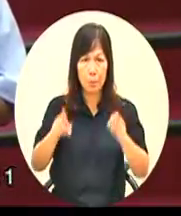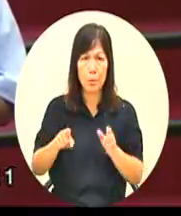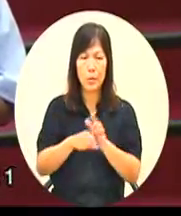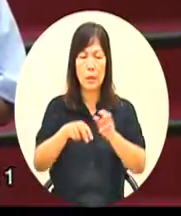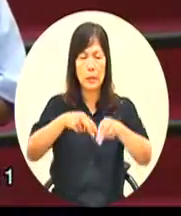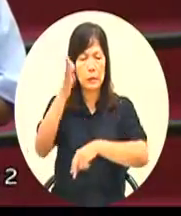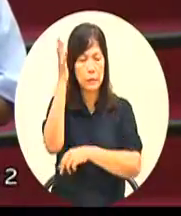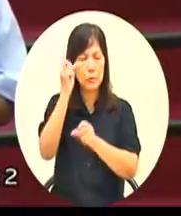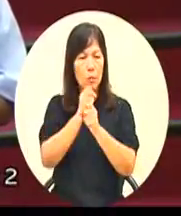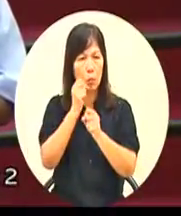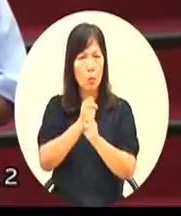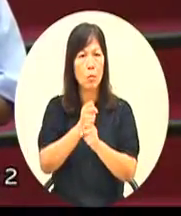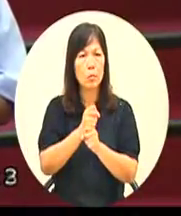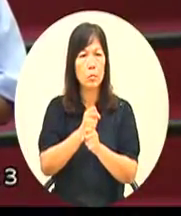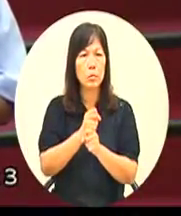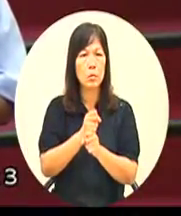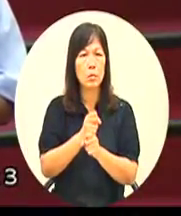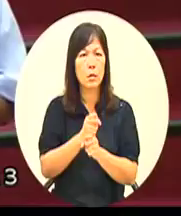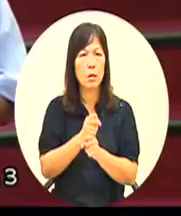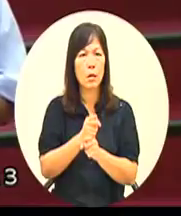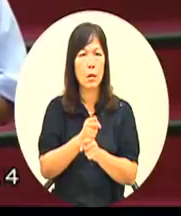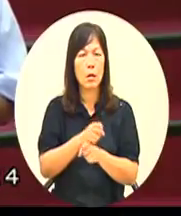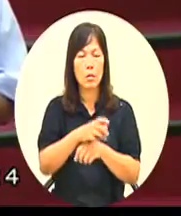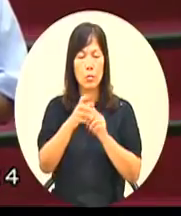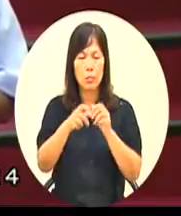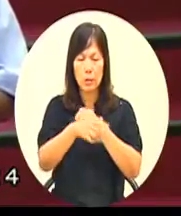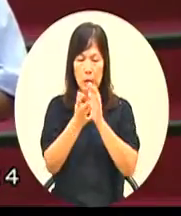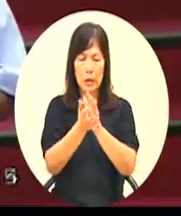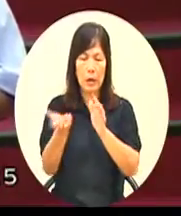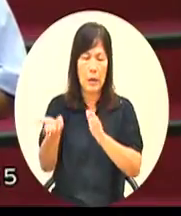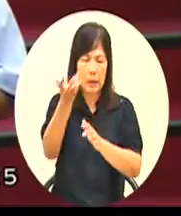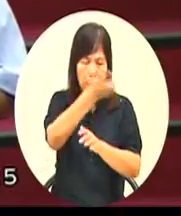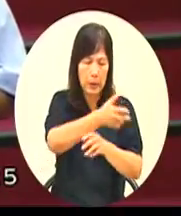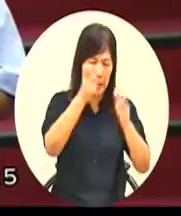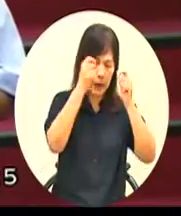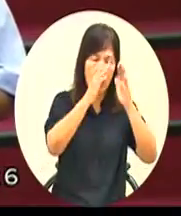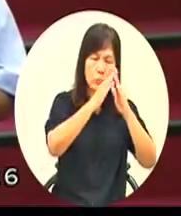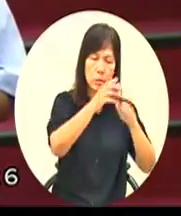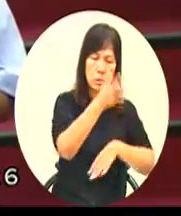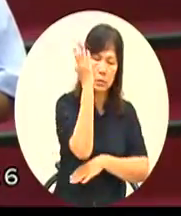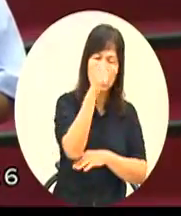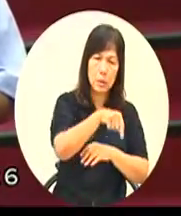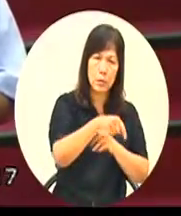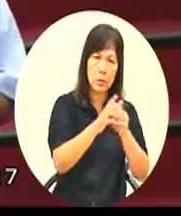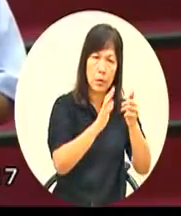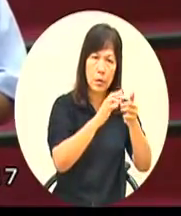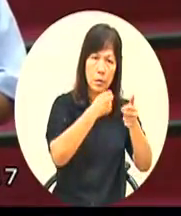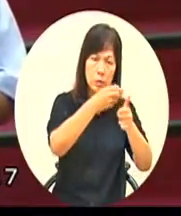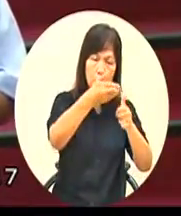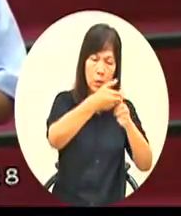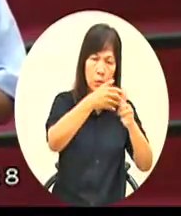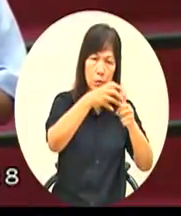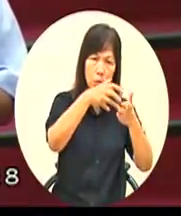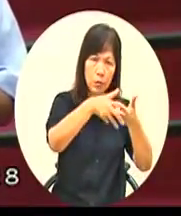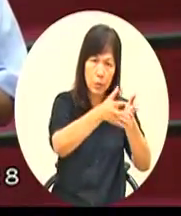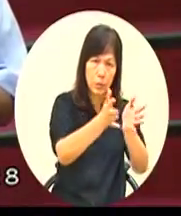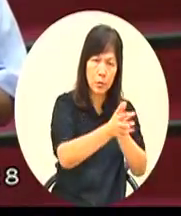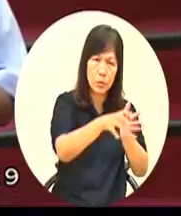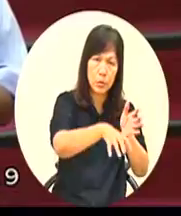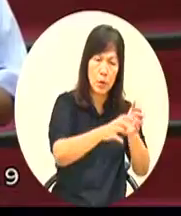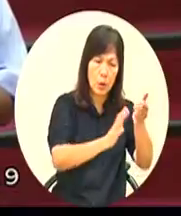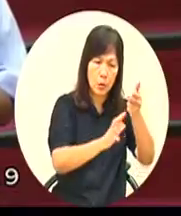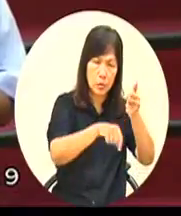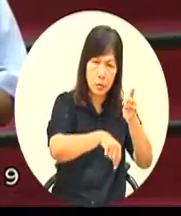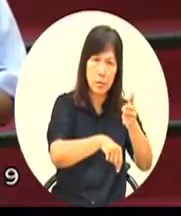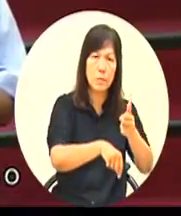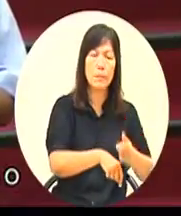体制还没有移拨到我们高雄市政府教育局啊，整个行政运